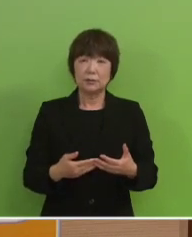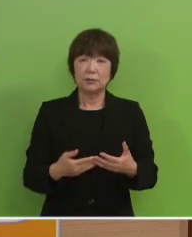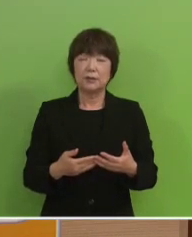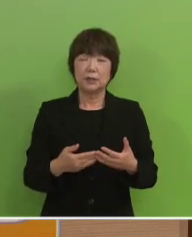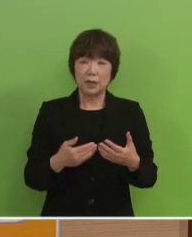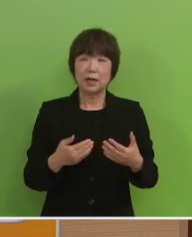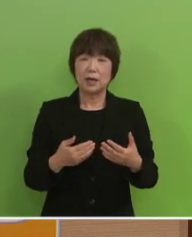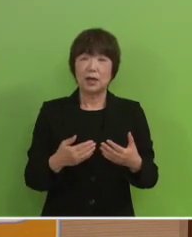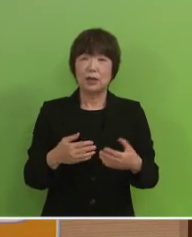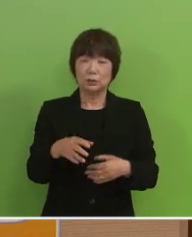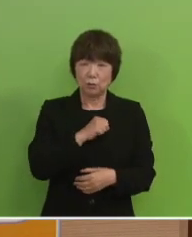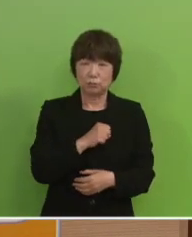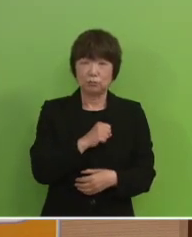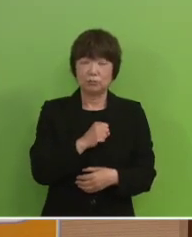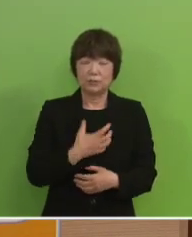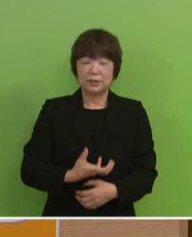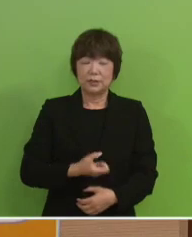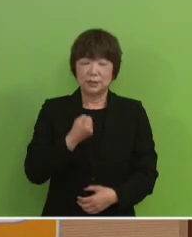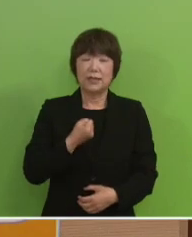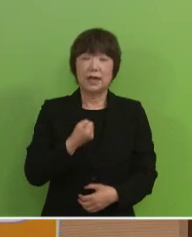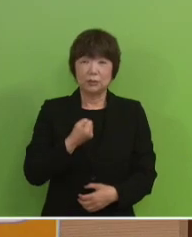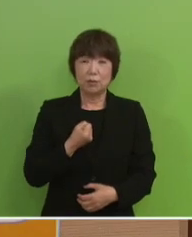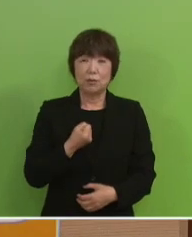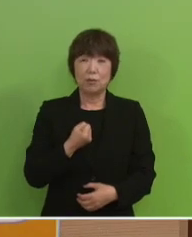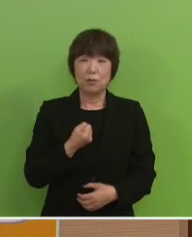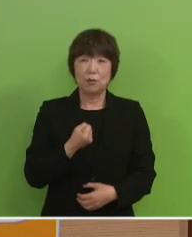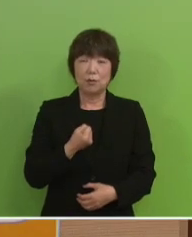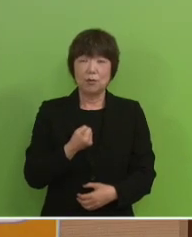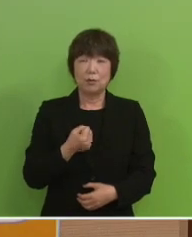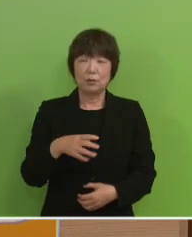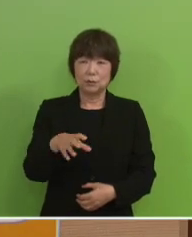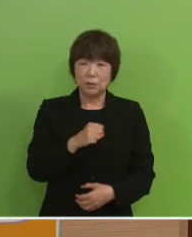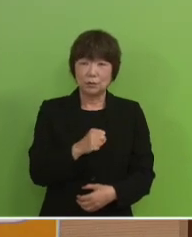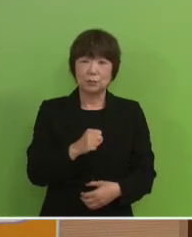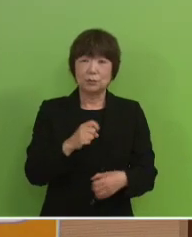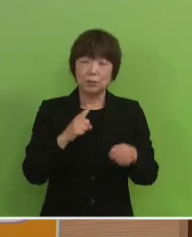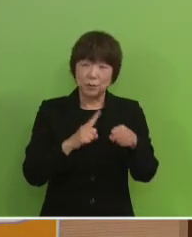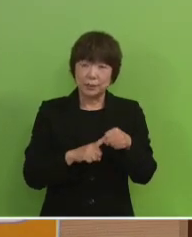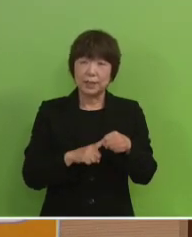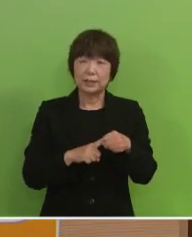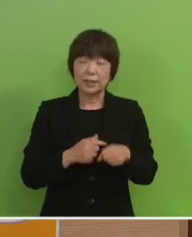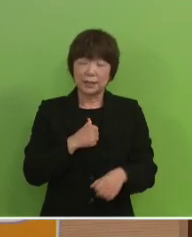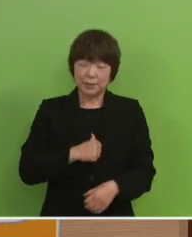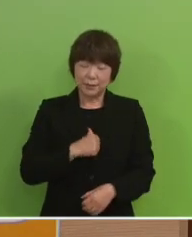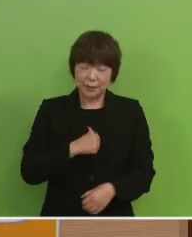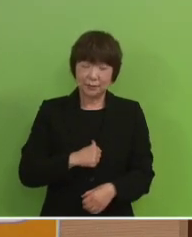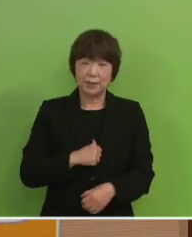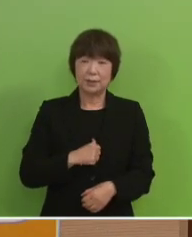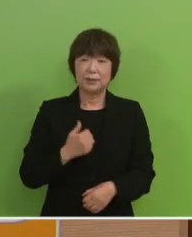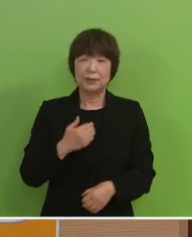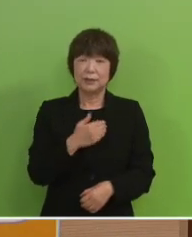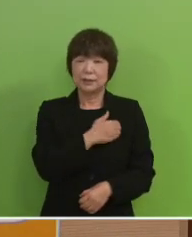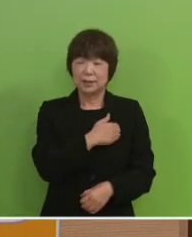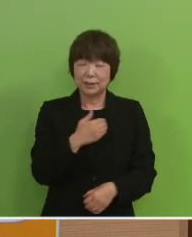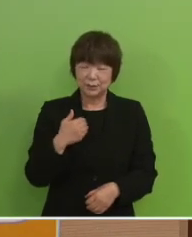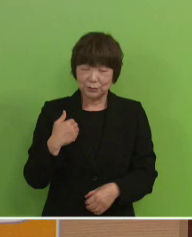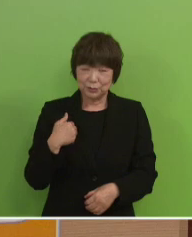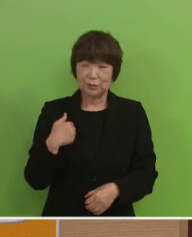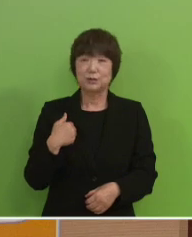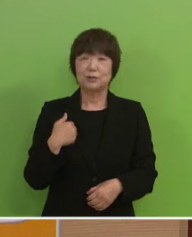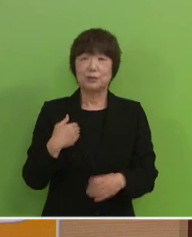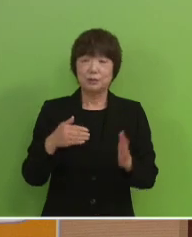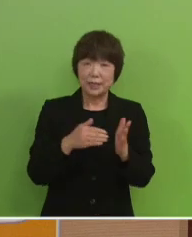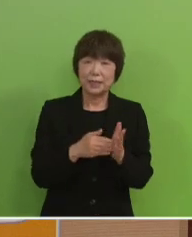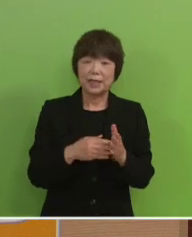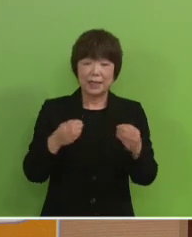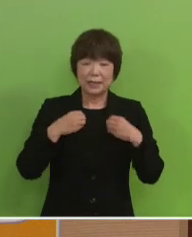た信頼を得るために我慢の資料頃だと思いますんでたとえ1世が出たとしても